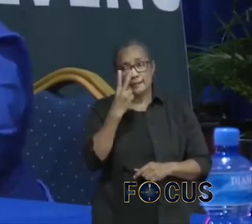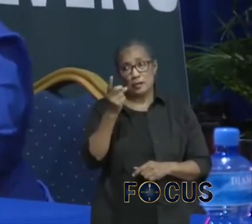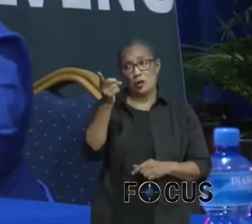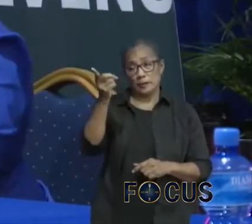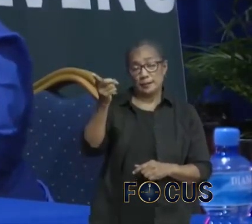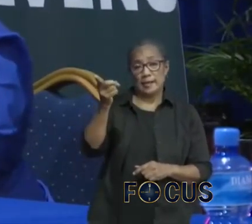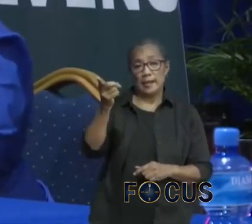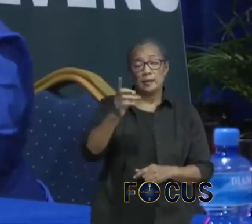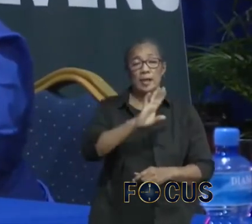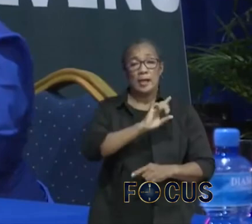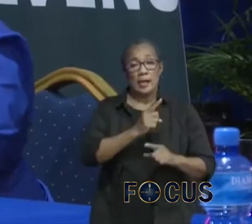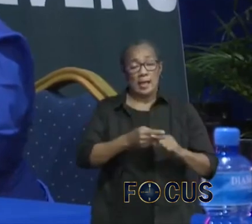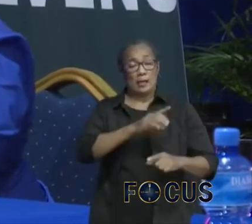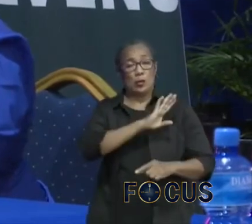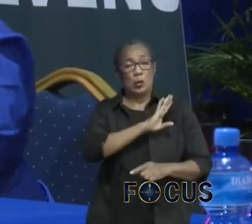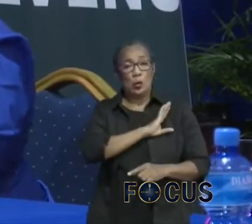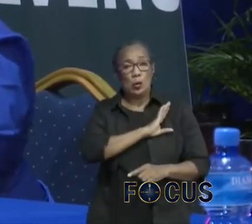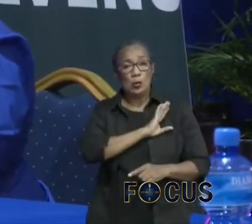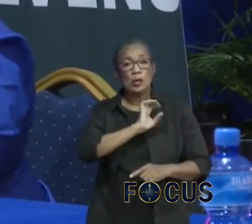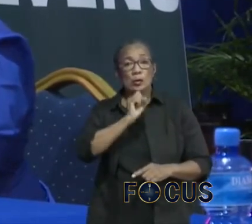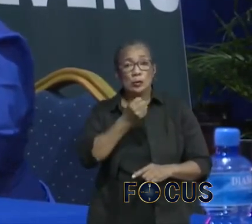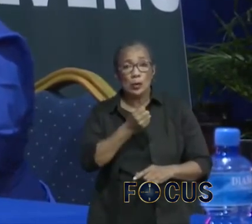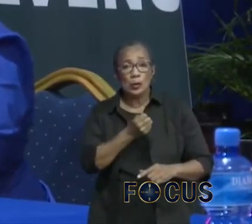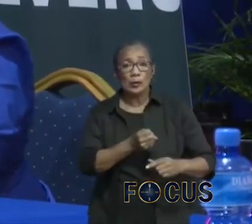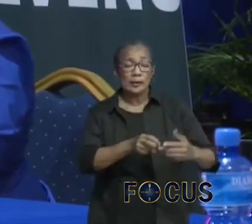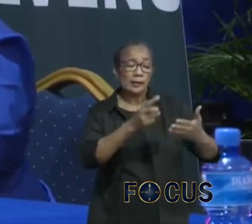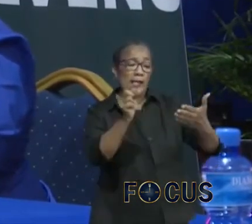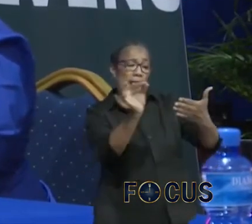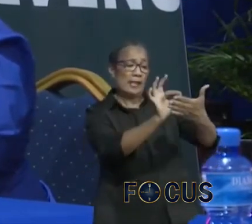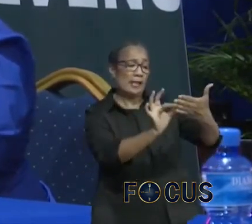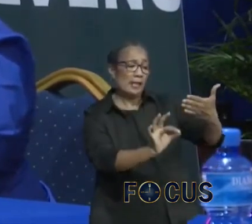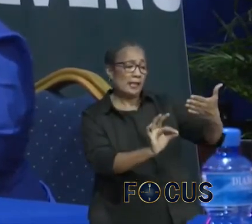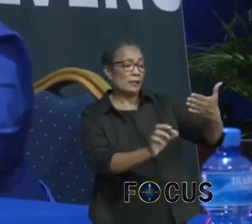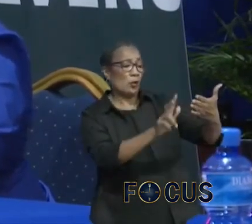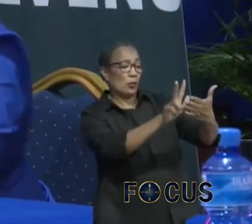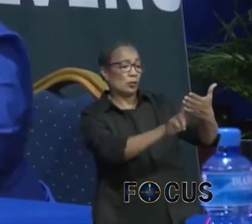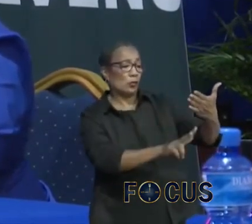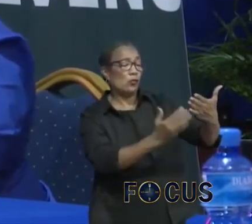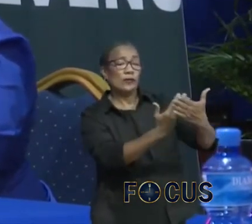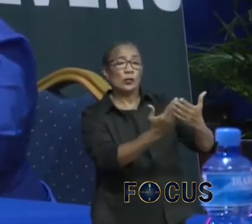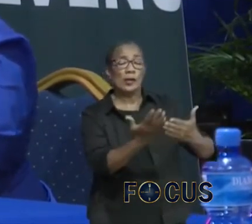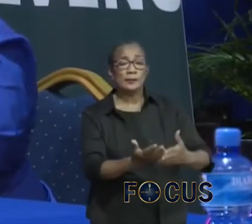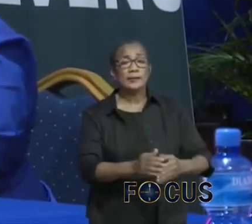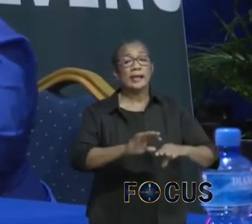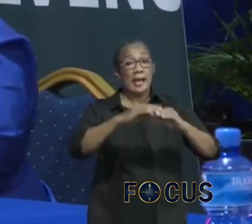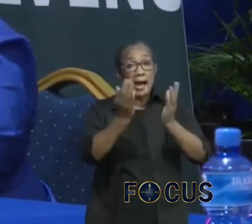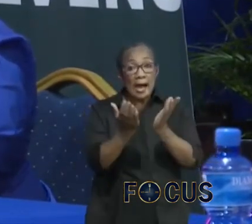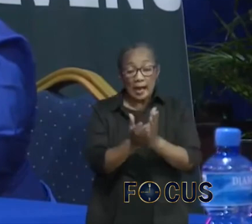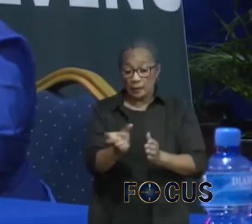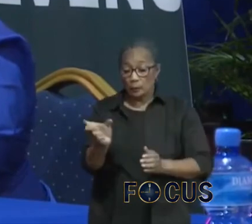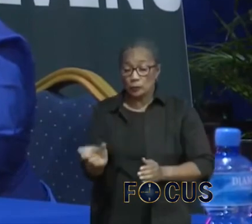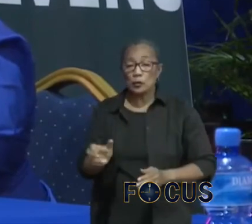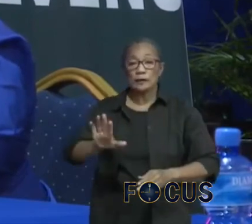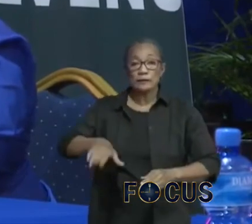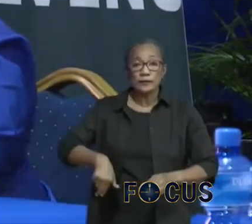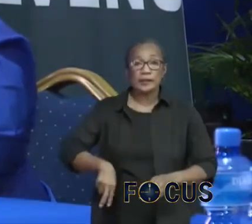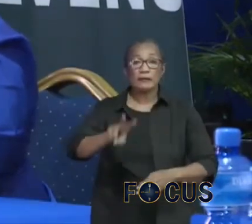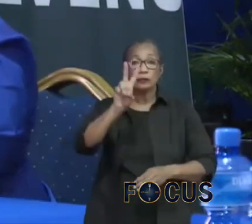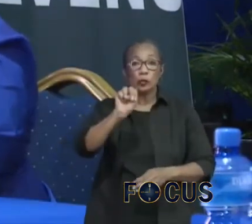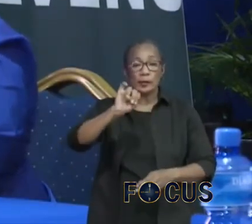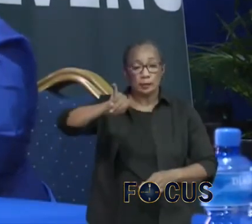en u gaat het ook kunnen nalezen op onze COVID-website. Alle personen die vanaf 20